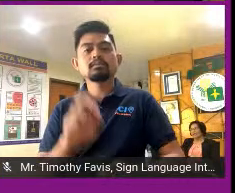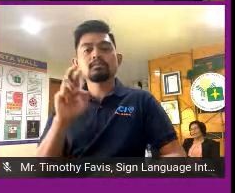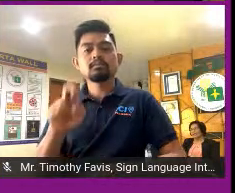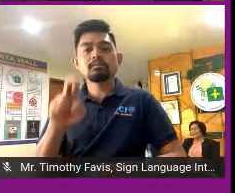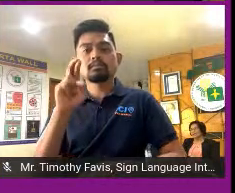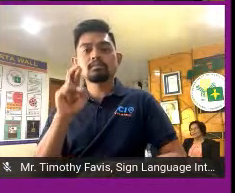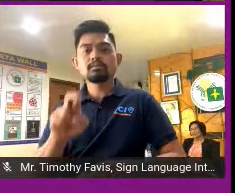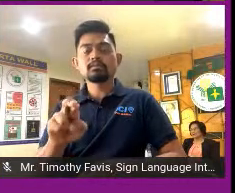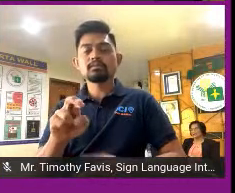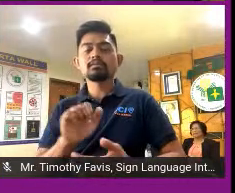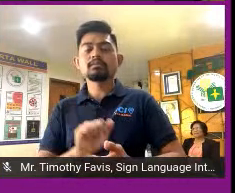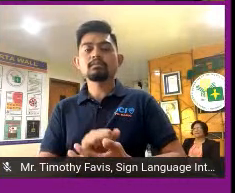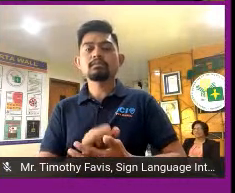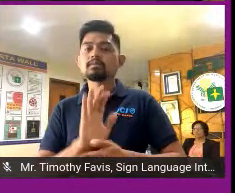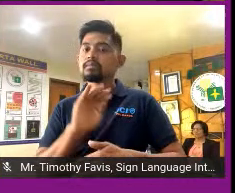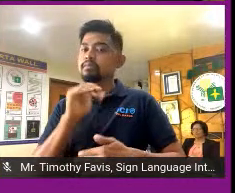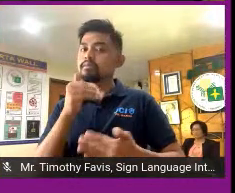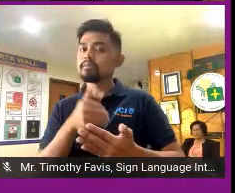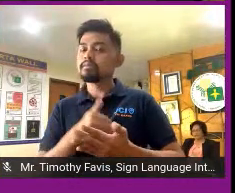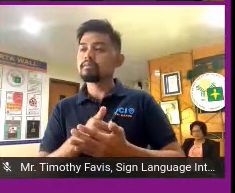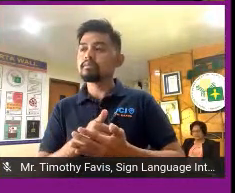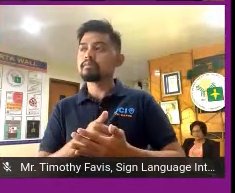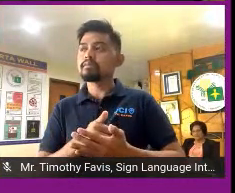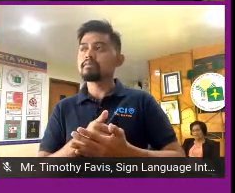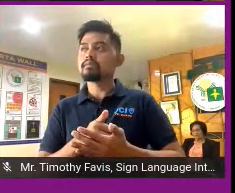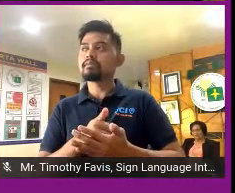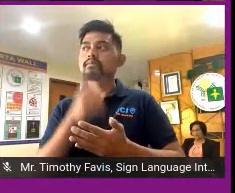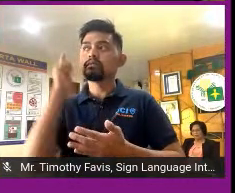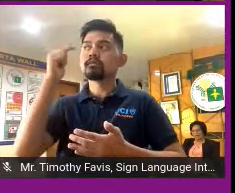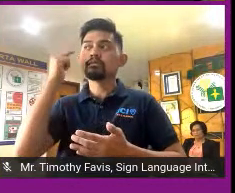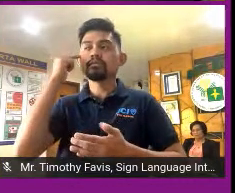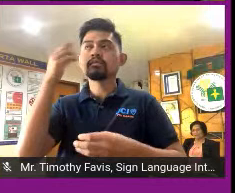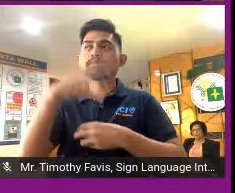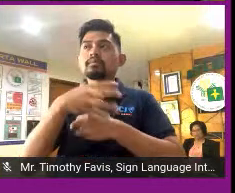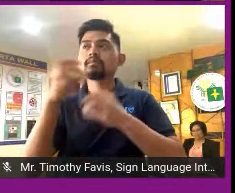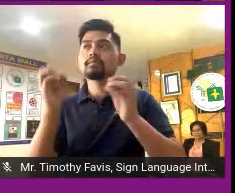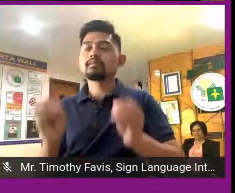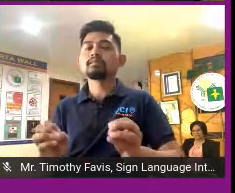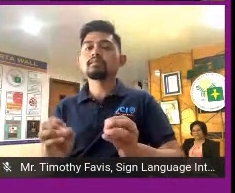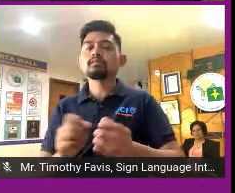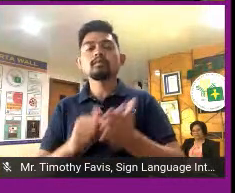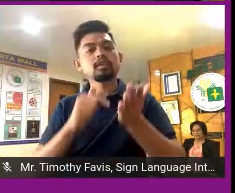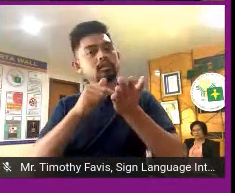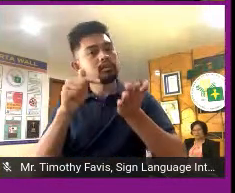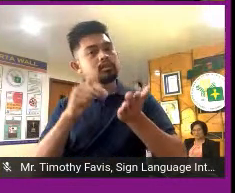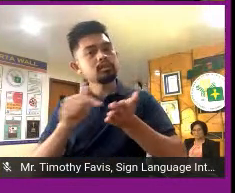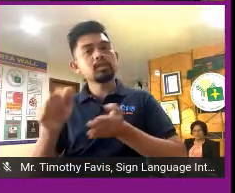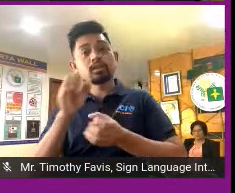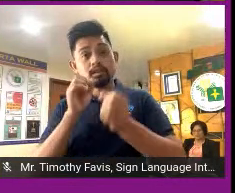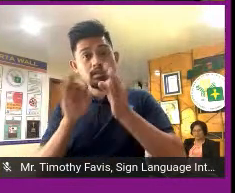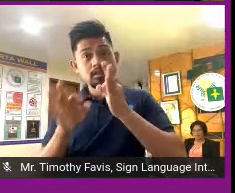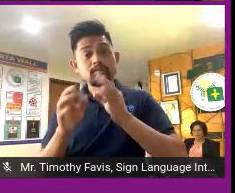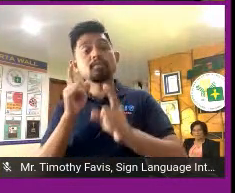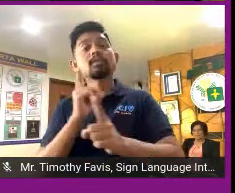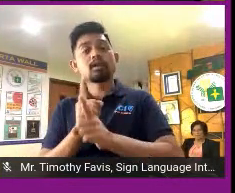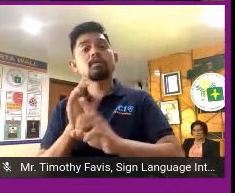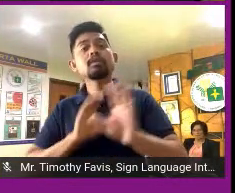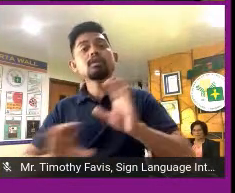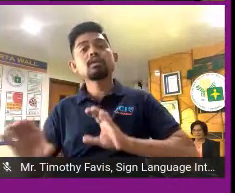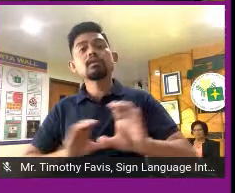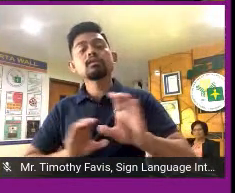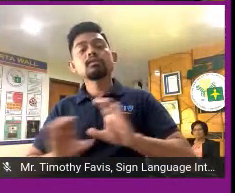rinirequire ang lahat na entities, government entities para po maanuhan ang ma-check kung talagang ginagampanan